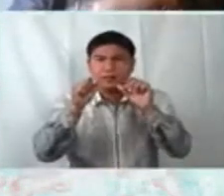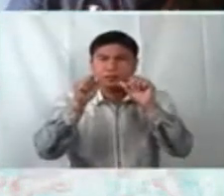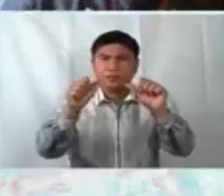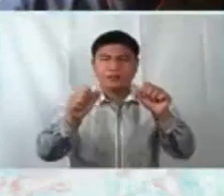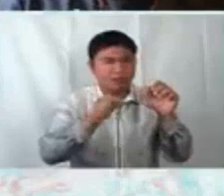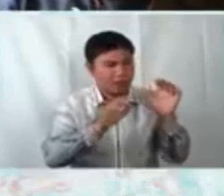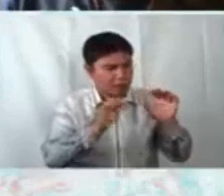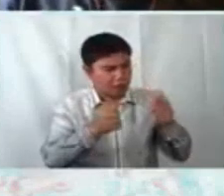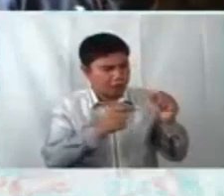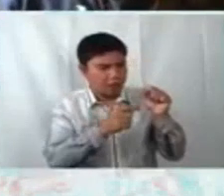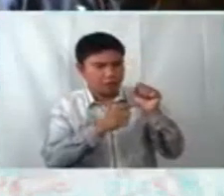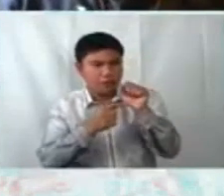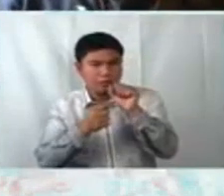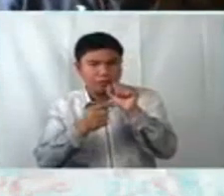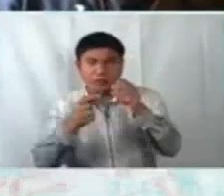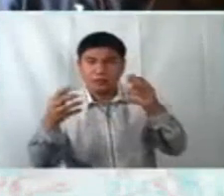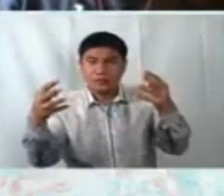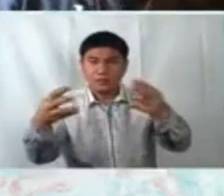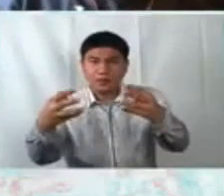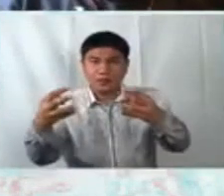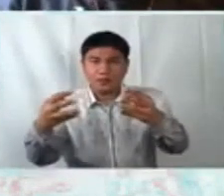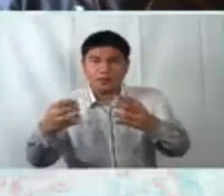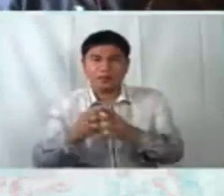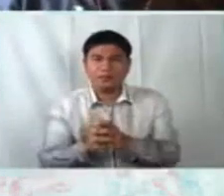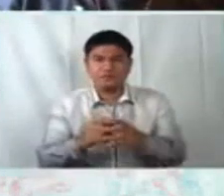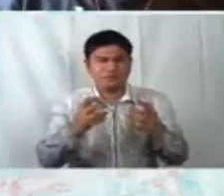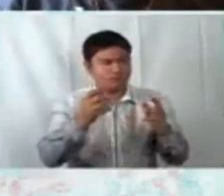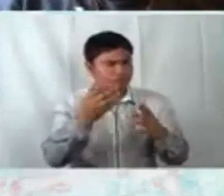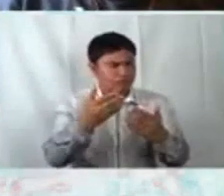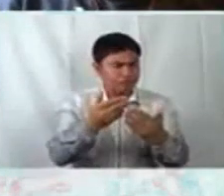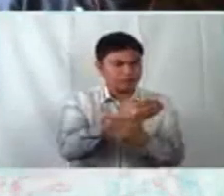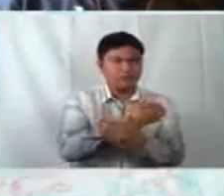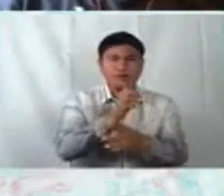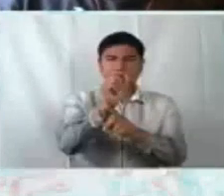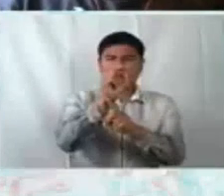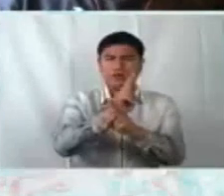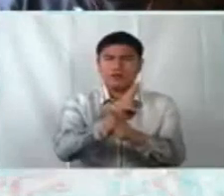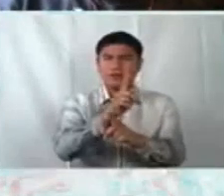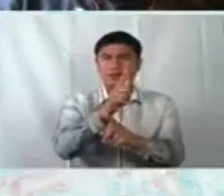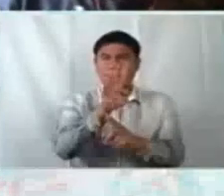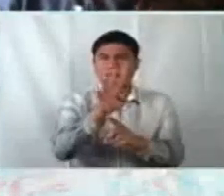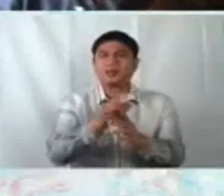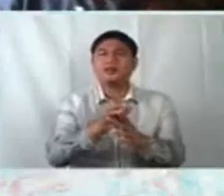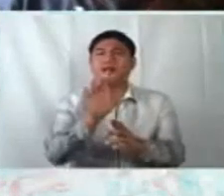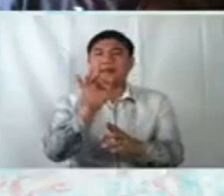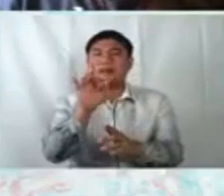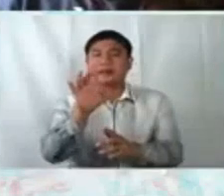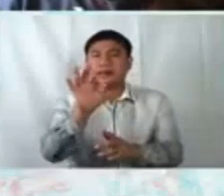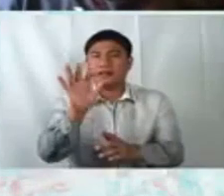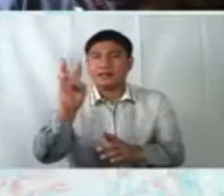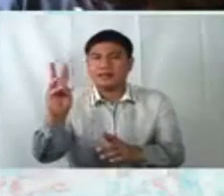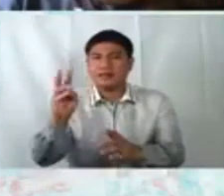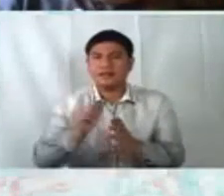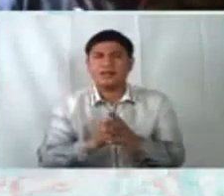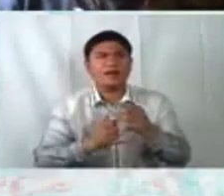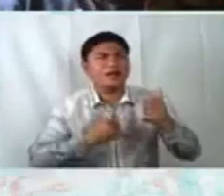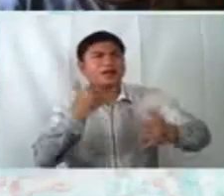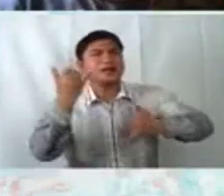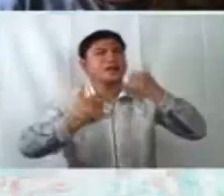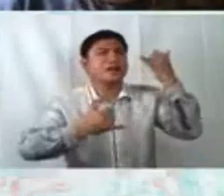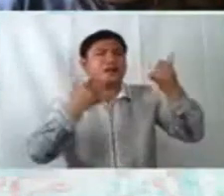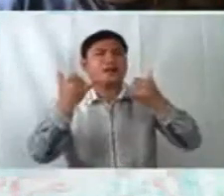ng himagsikan. No? Noong Agosto 24, 1896, yan po yung cry of balintawak